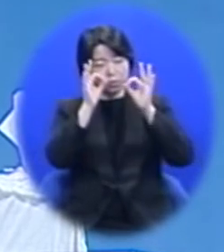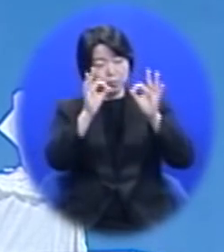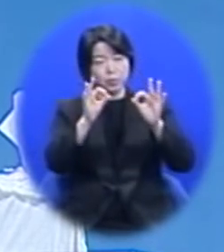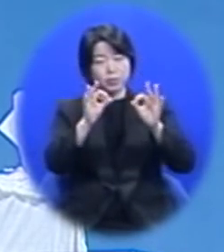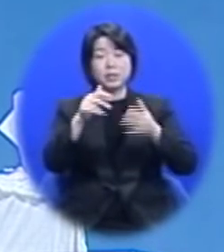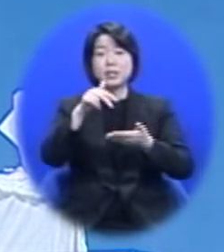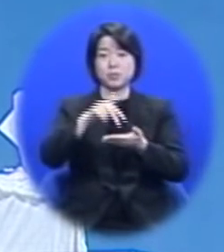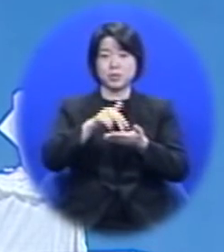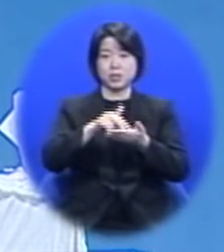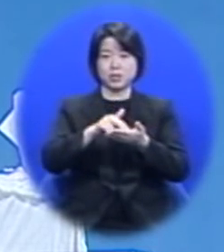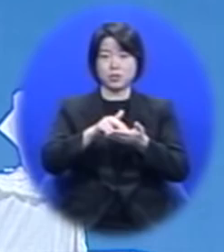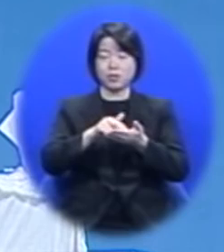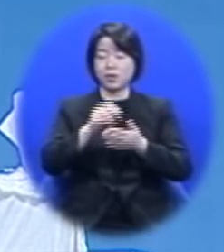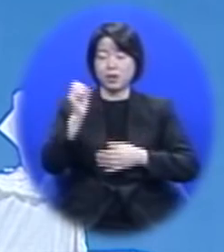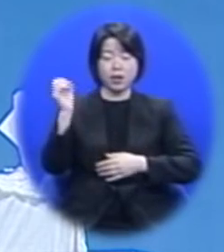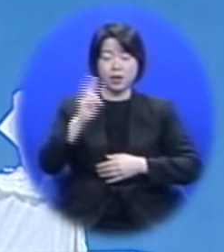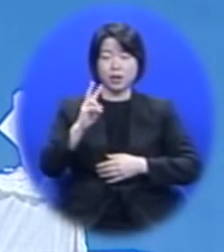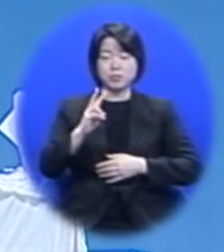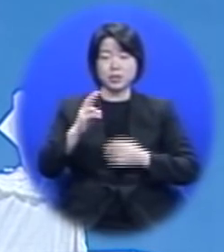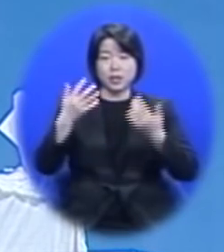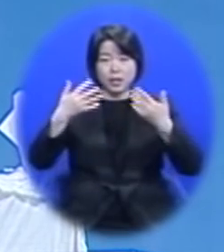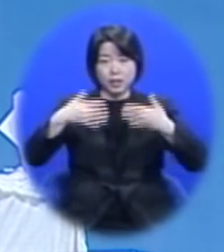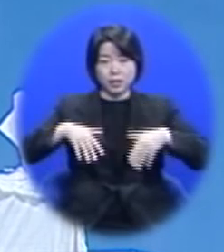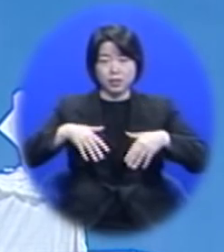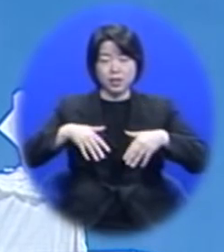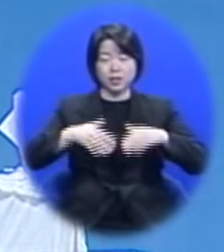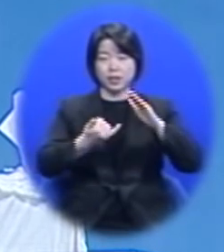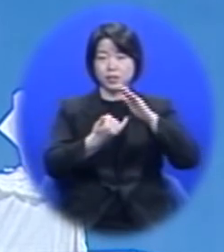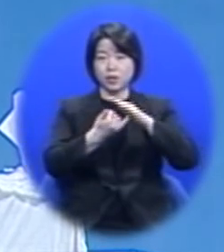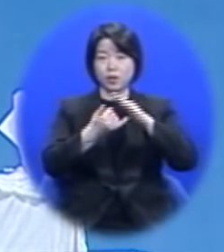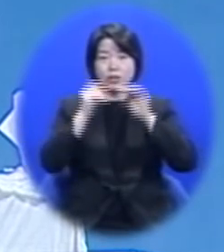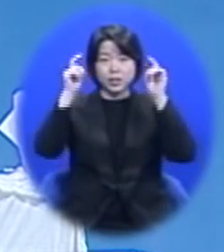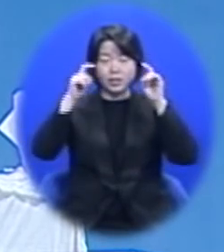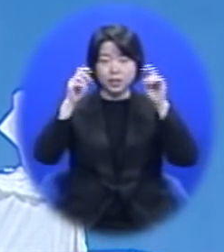갑자기 연약한 어린 양이 사자가 된 것 같습니다.